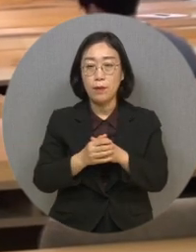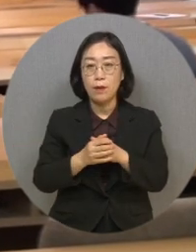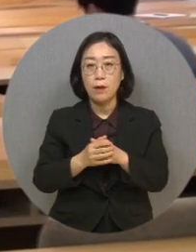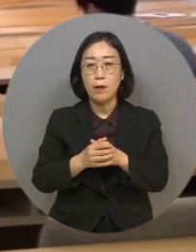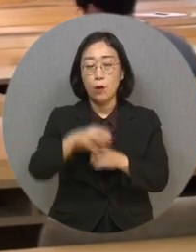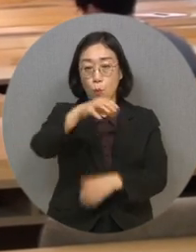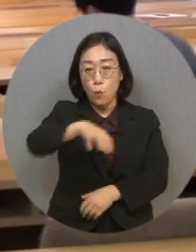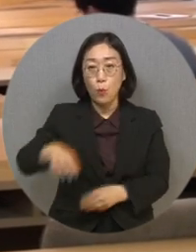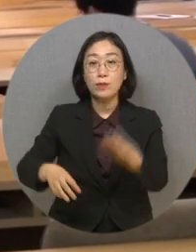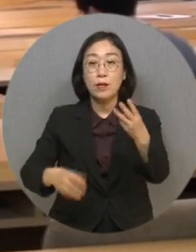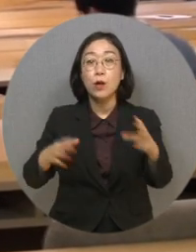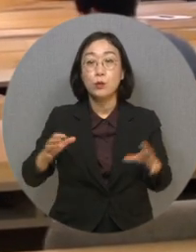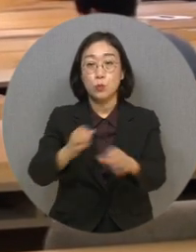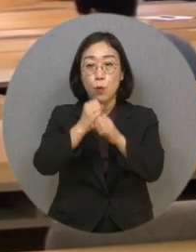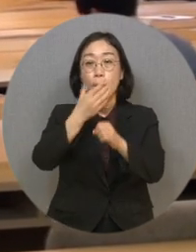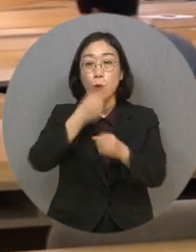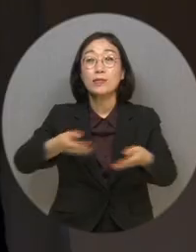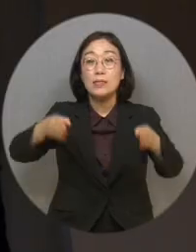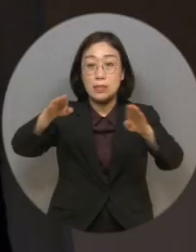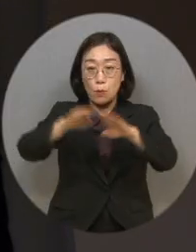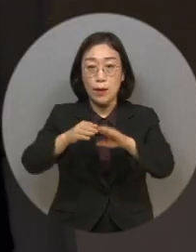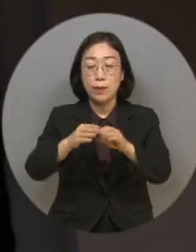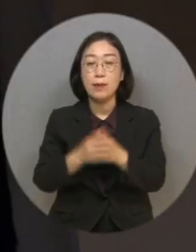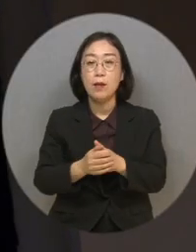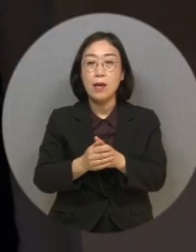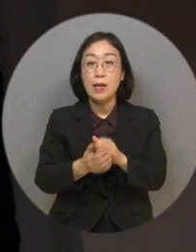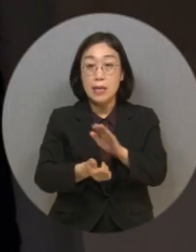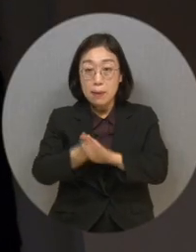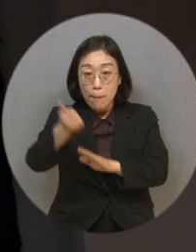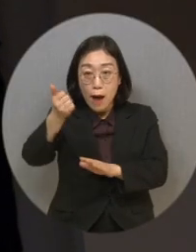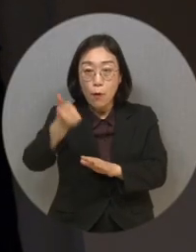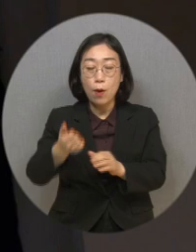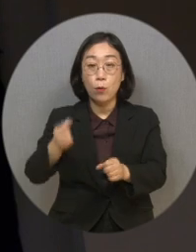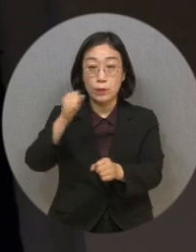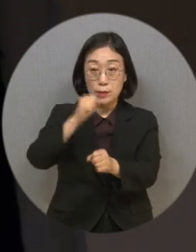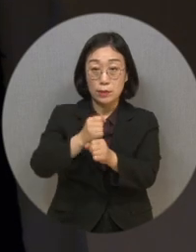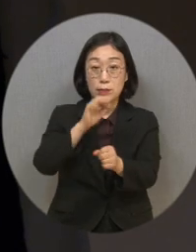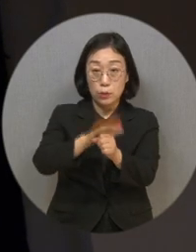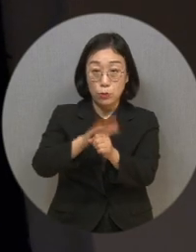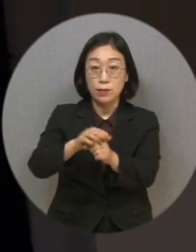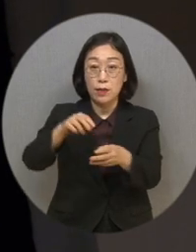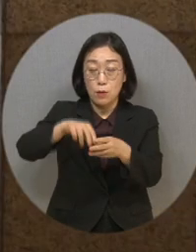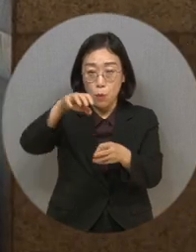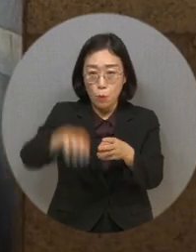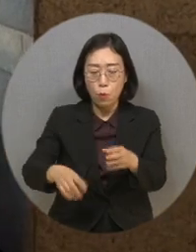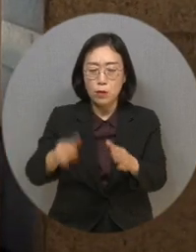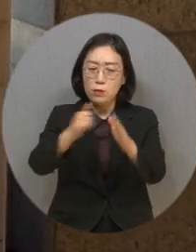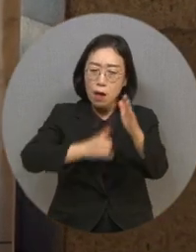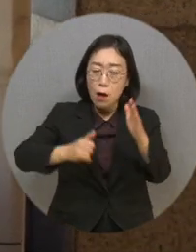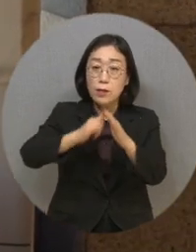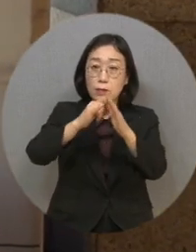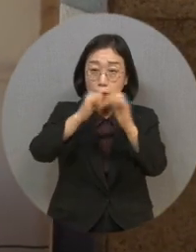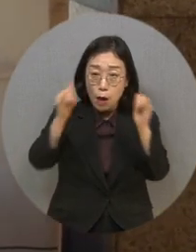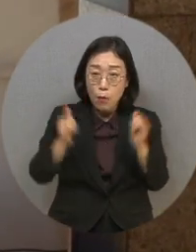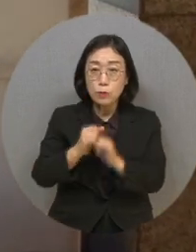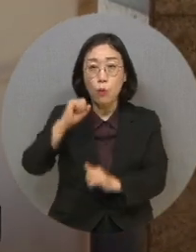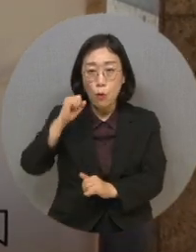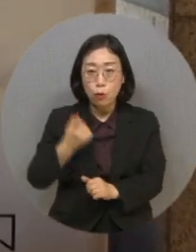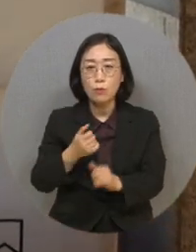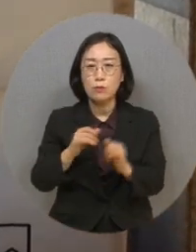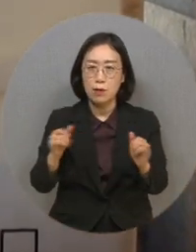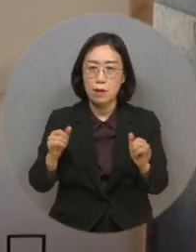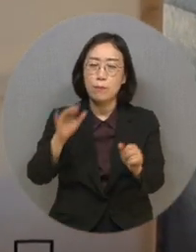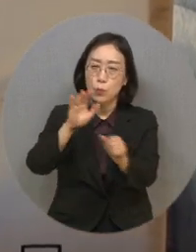곳의 종합복지관과 희망회복지원센터가 함께 진행한 사회적 고립가구 지원 및 대응체계